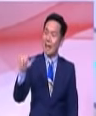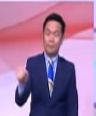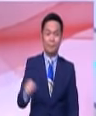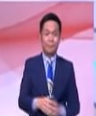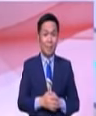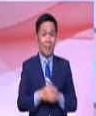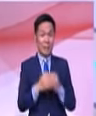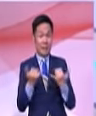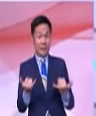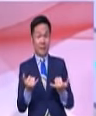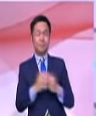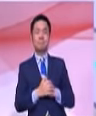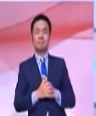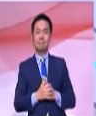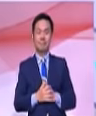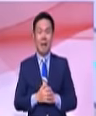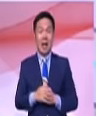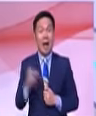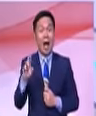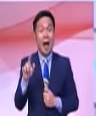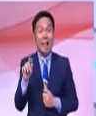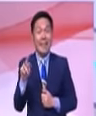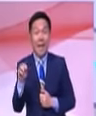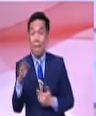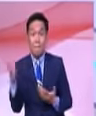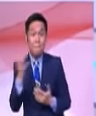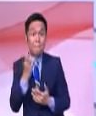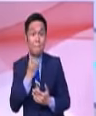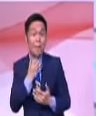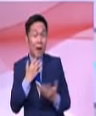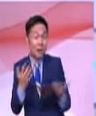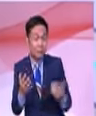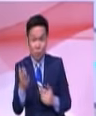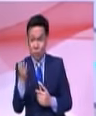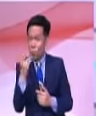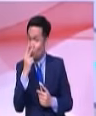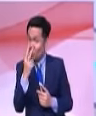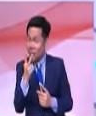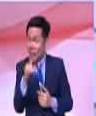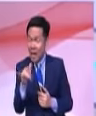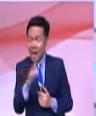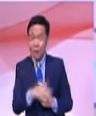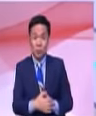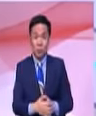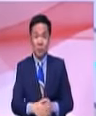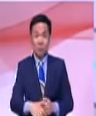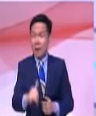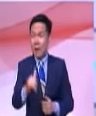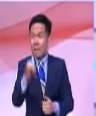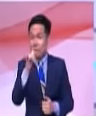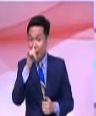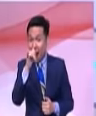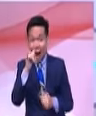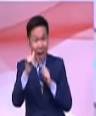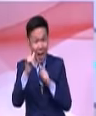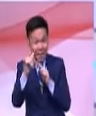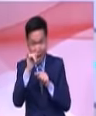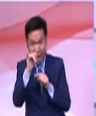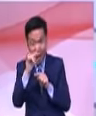menarik melalui fokus yang dibawakan RTM Perak hari ini. Pernahkah anda melihat badak diraikan dalam majlis